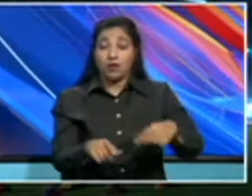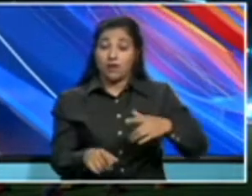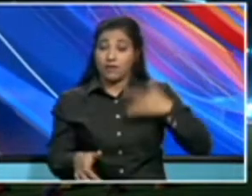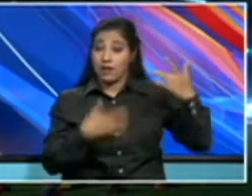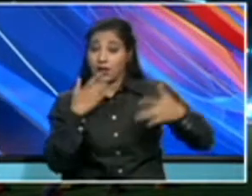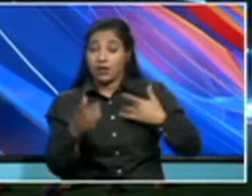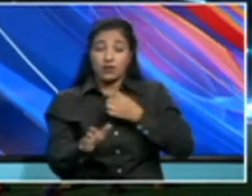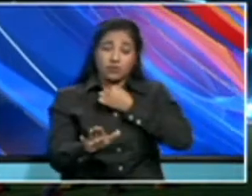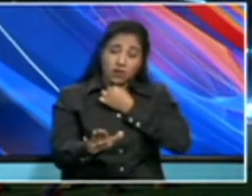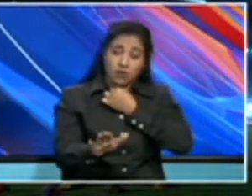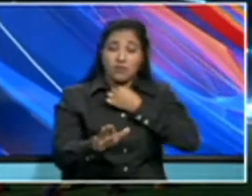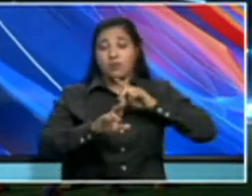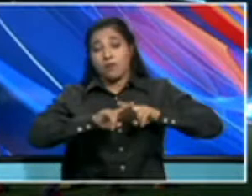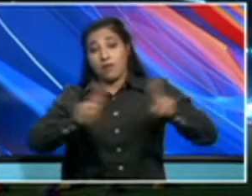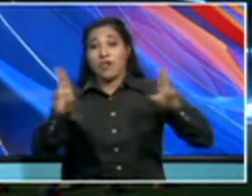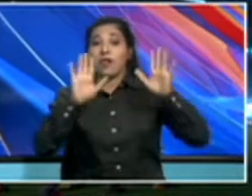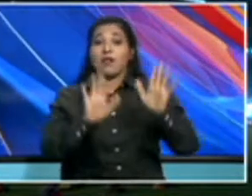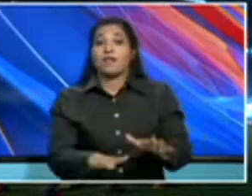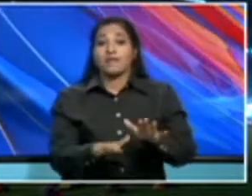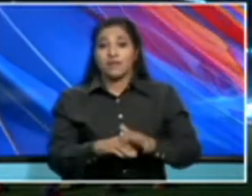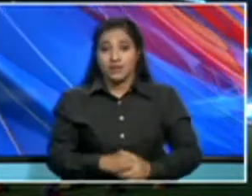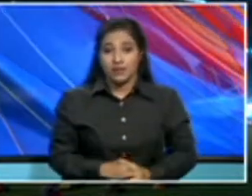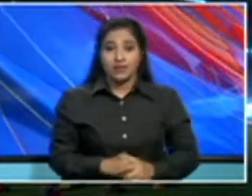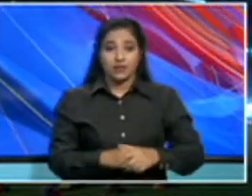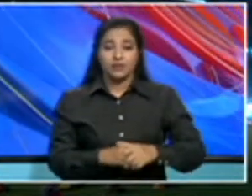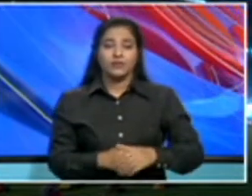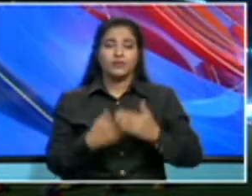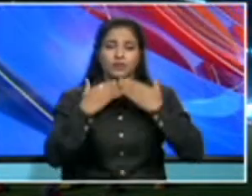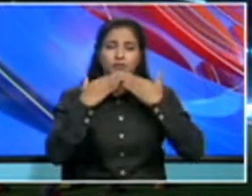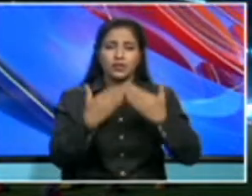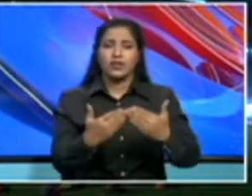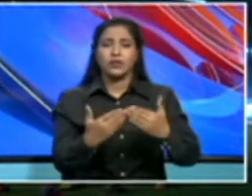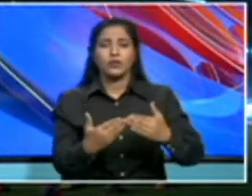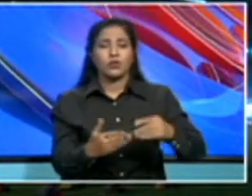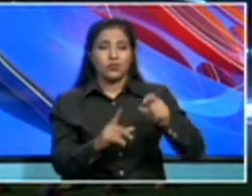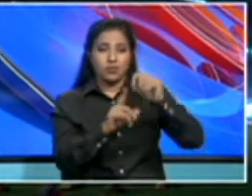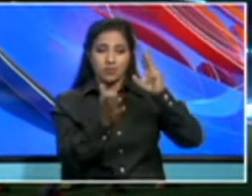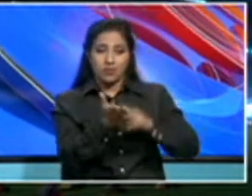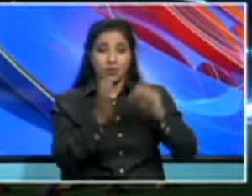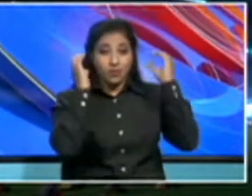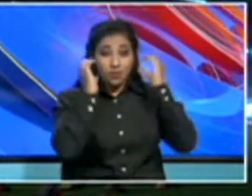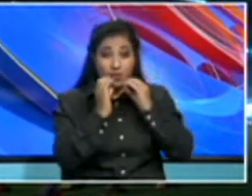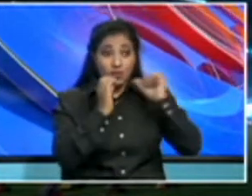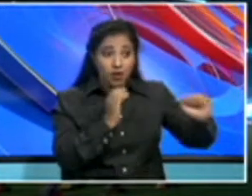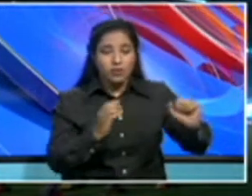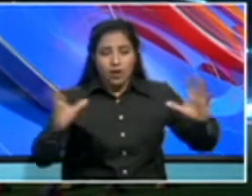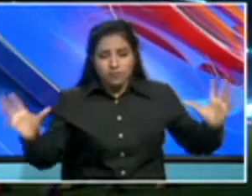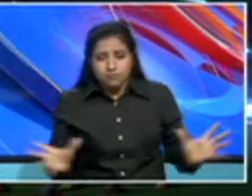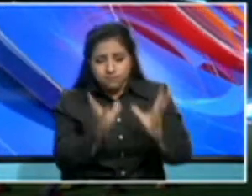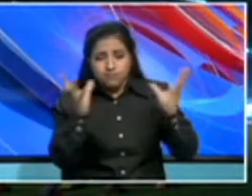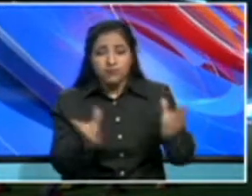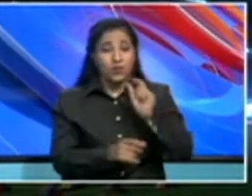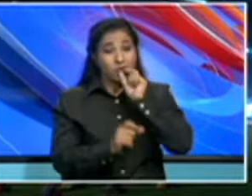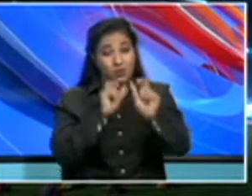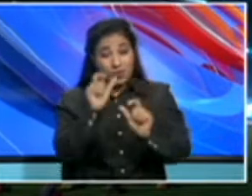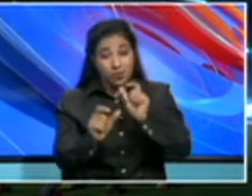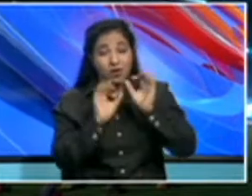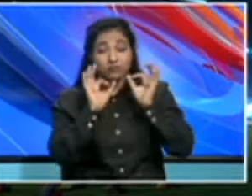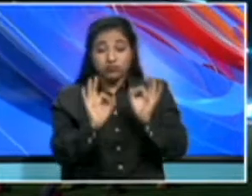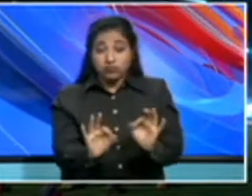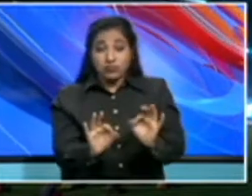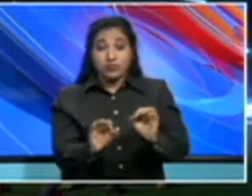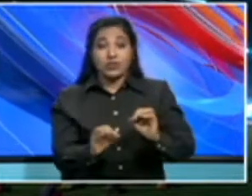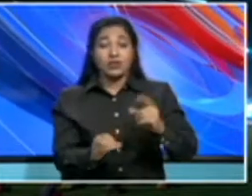हमें पूर्ण विश्वास है। धन्यवाद माननीय प्रधानमंत्री जी आपके प्रोत्साहनपूर्ण शब्दों के लिए